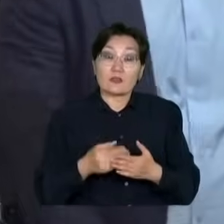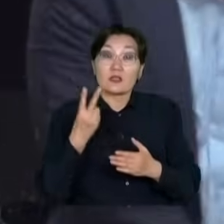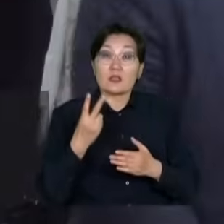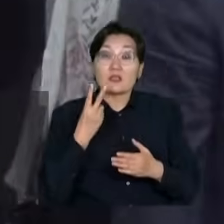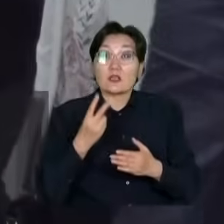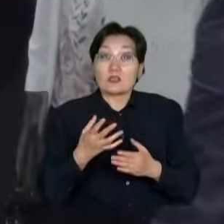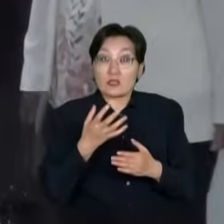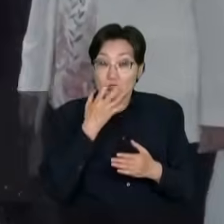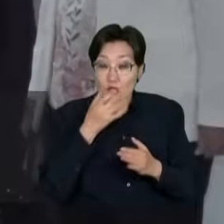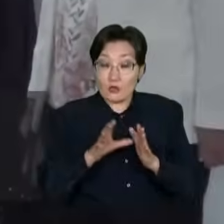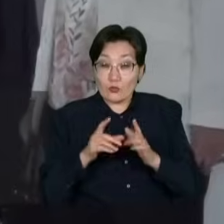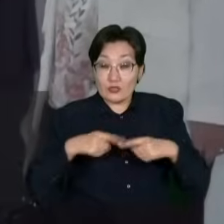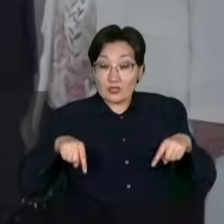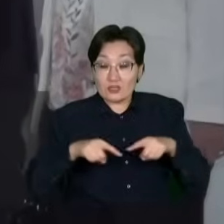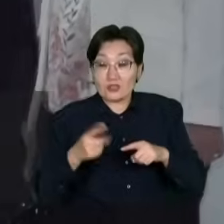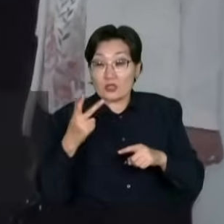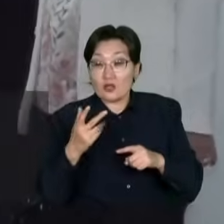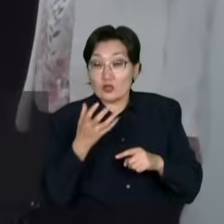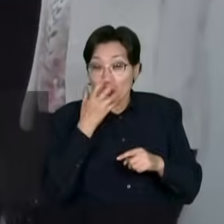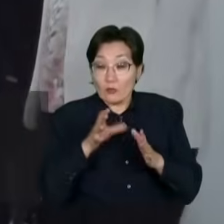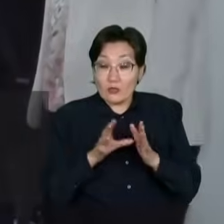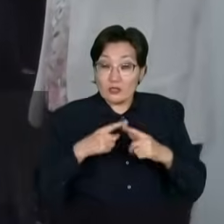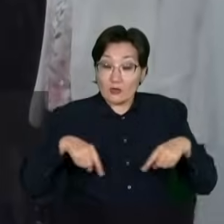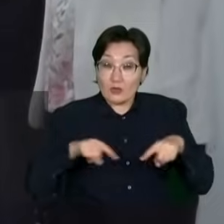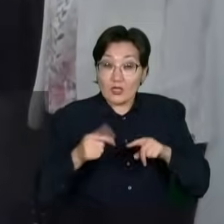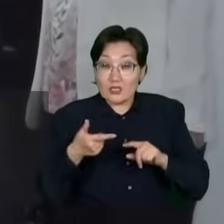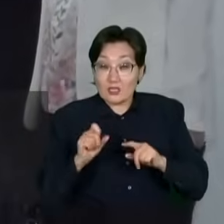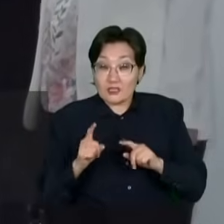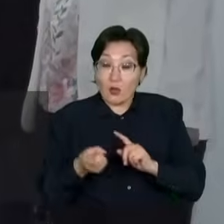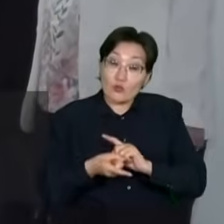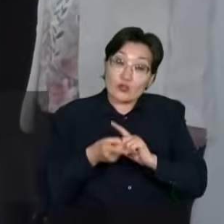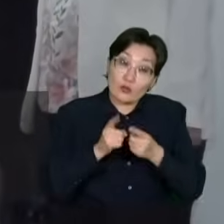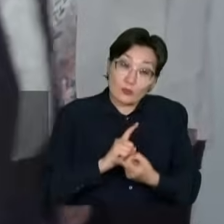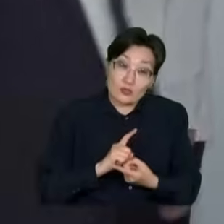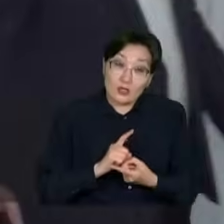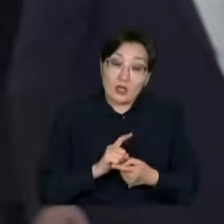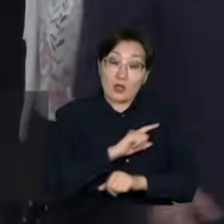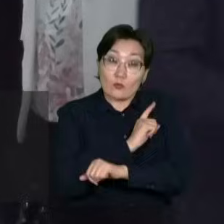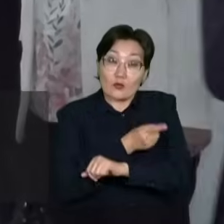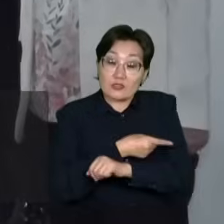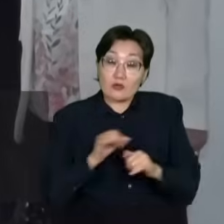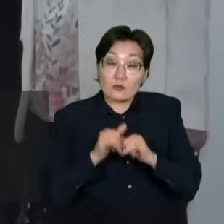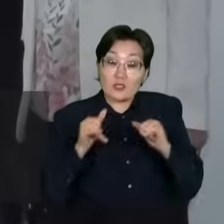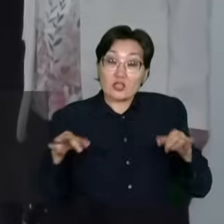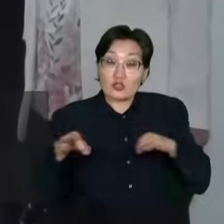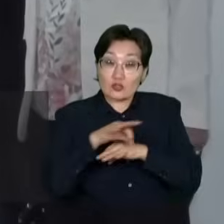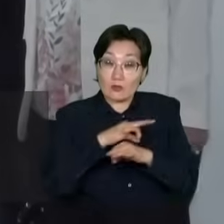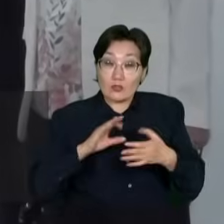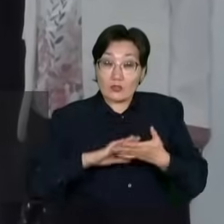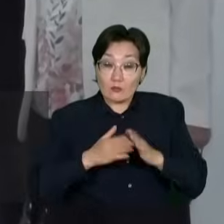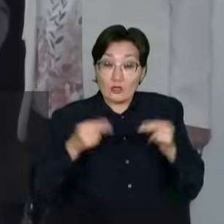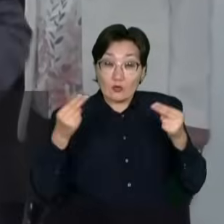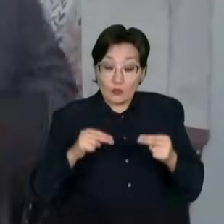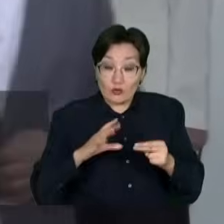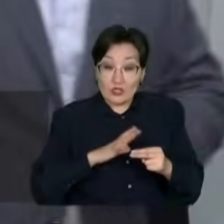жылыту электростанциясы, үшінші жылыту электростанциясын газға ауыстыру және қуаттылығын арттыру бойынша жобаларға қол қойылды.